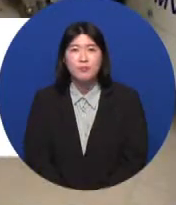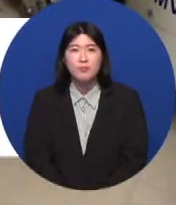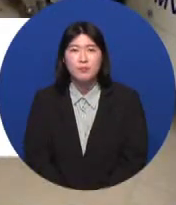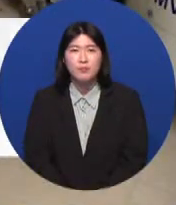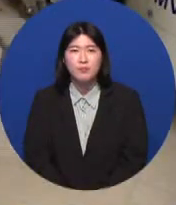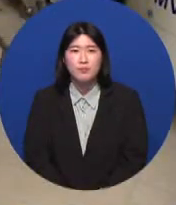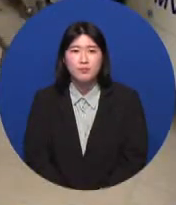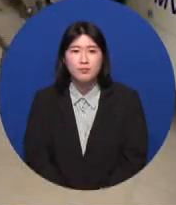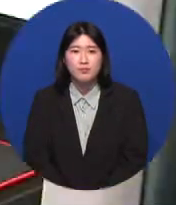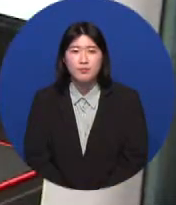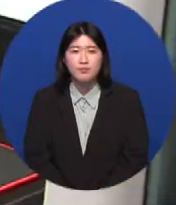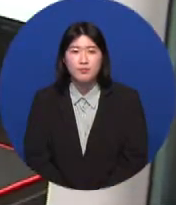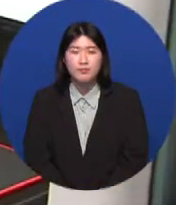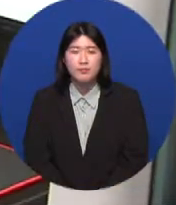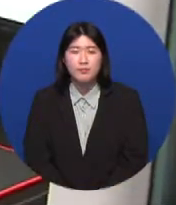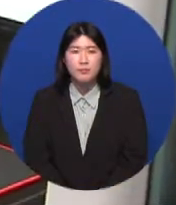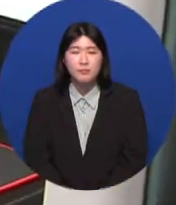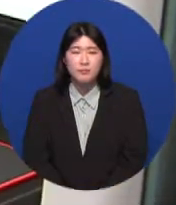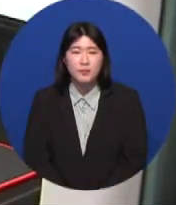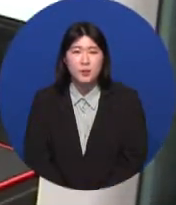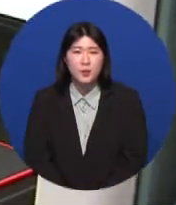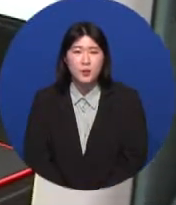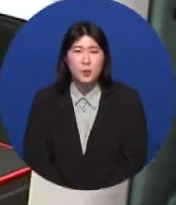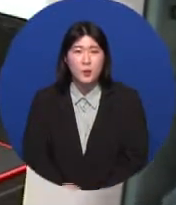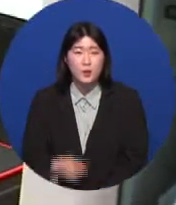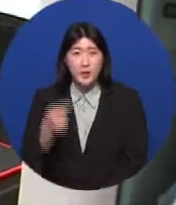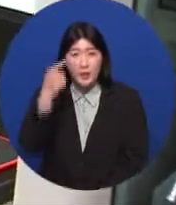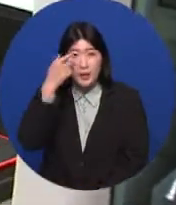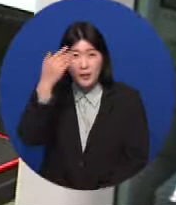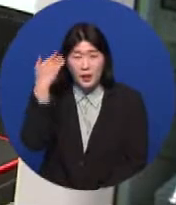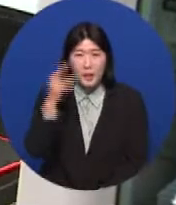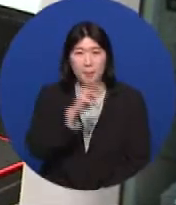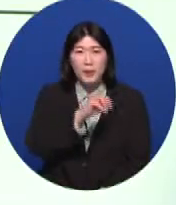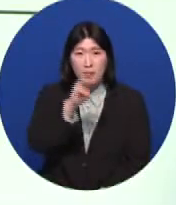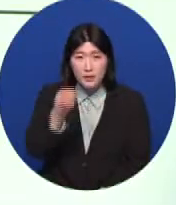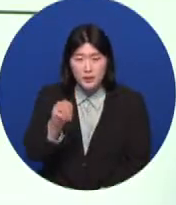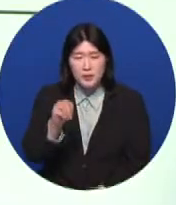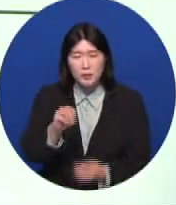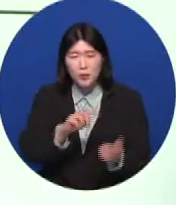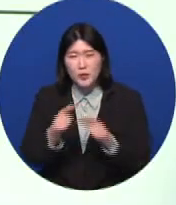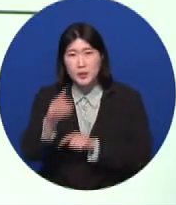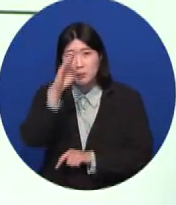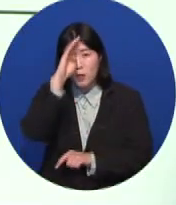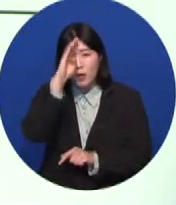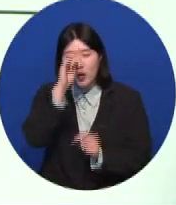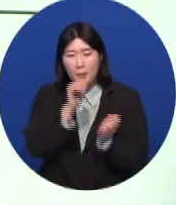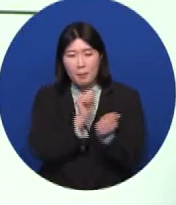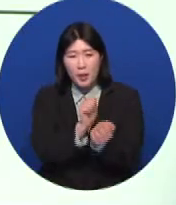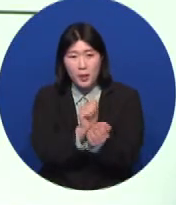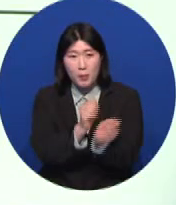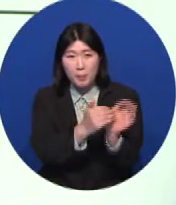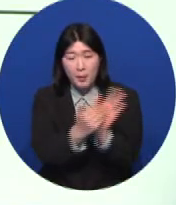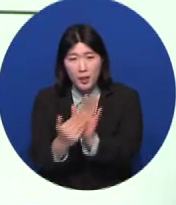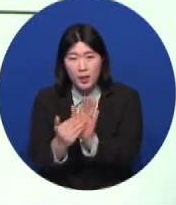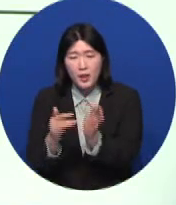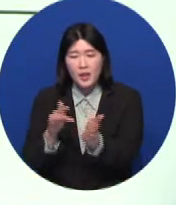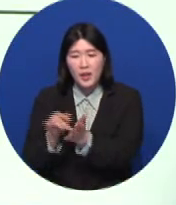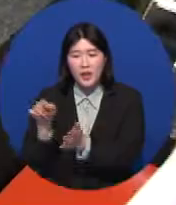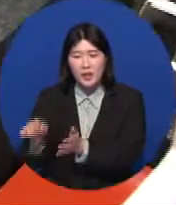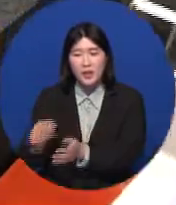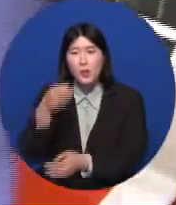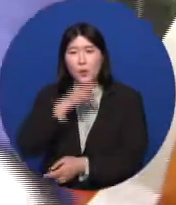있었습니다 특히 기존의 메르스 와 사스 등 여러 호흡기 바이러스 에도 두루 효과가 확인됐습니다